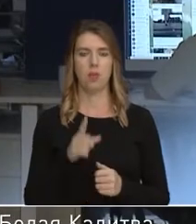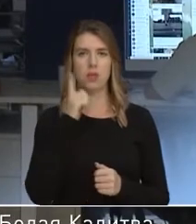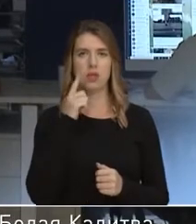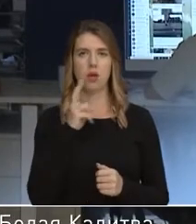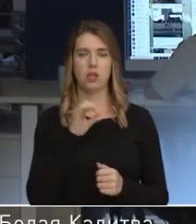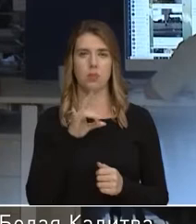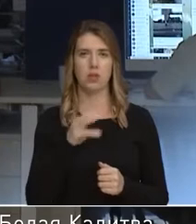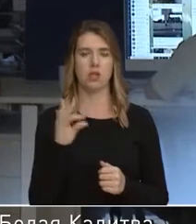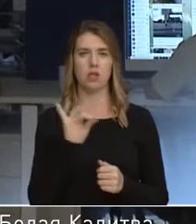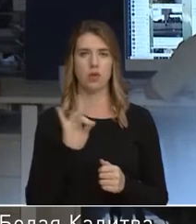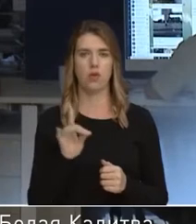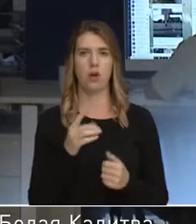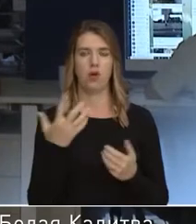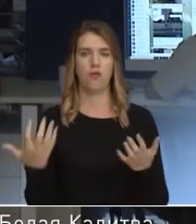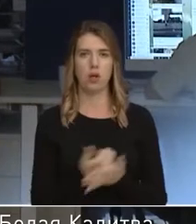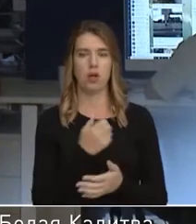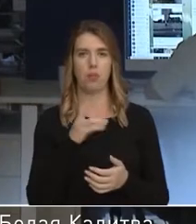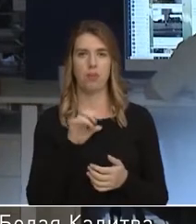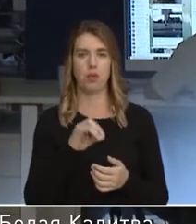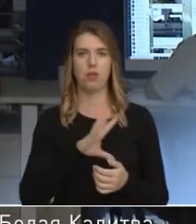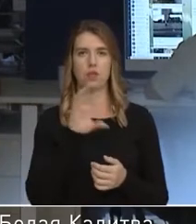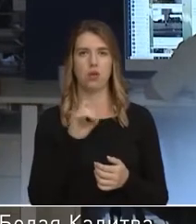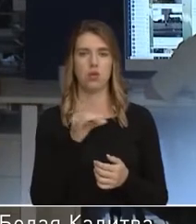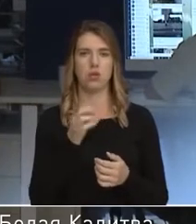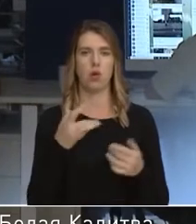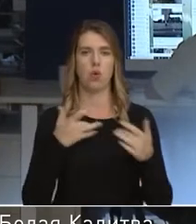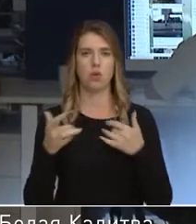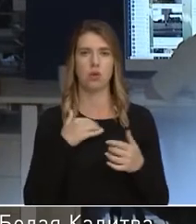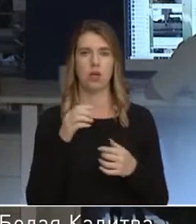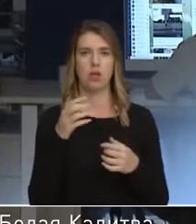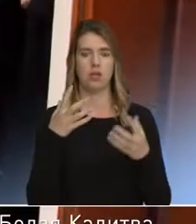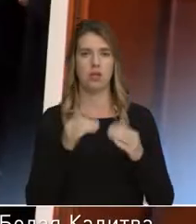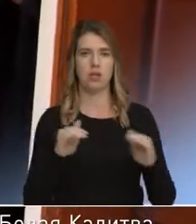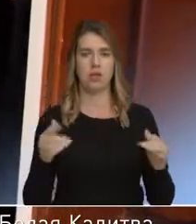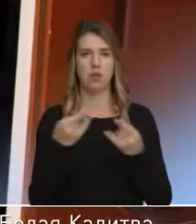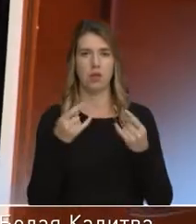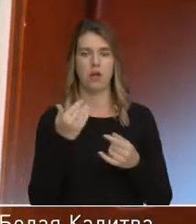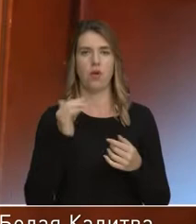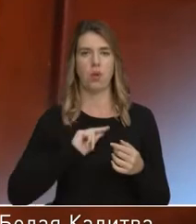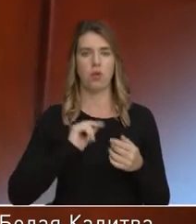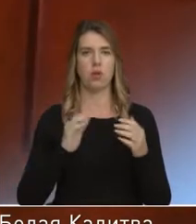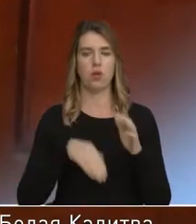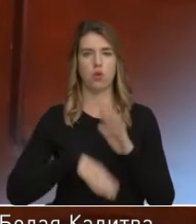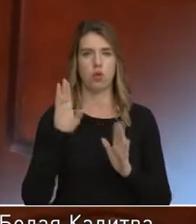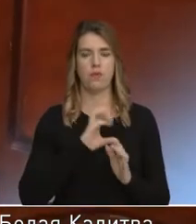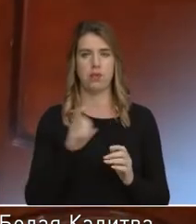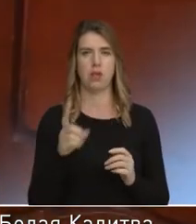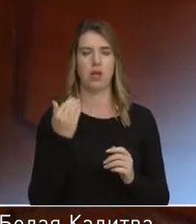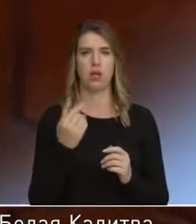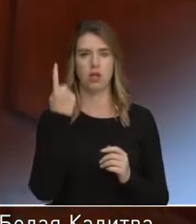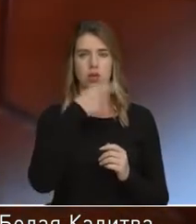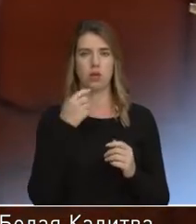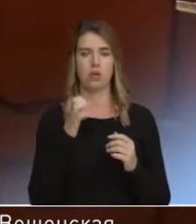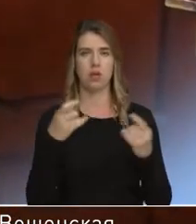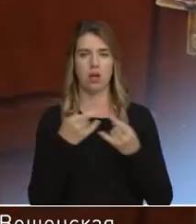Юный корреспондент из Ростова-на-Дону одержала победу во всероссийском конкурсе детского телевидения. Ее работу назвали лучшей в номинации «Лицо